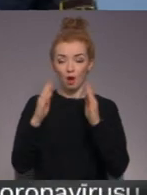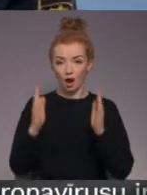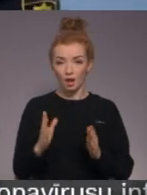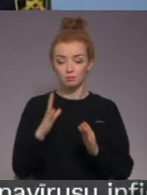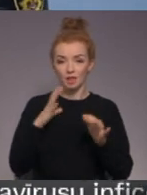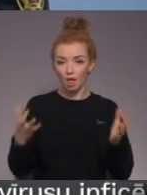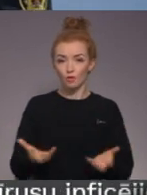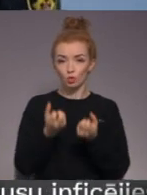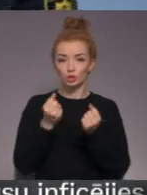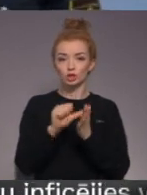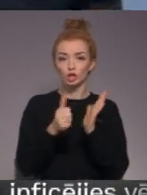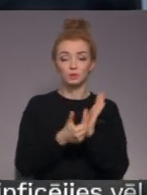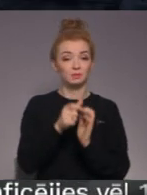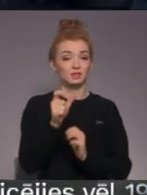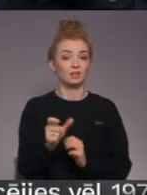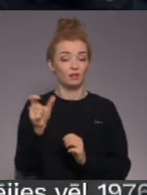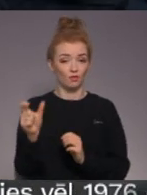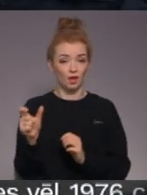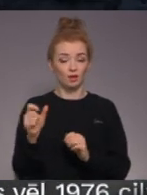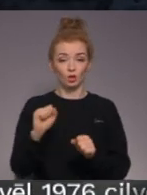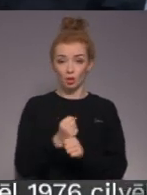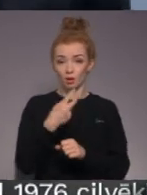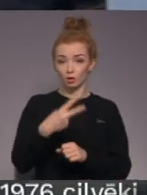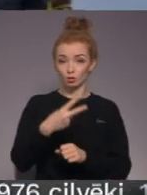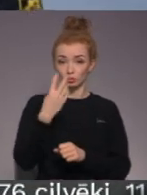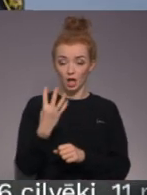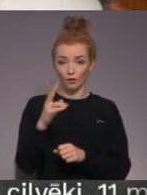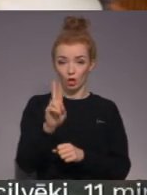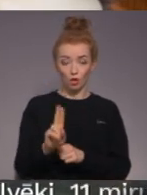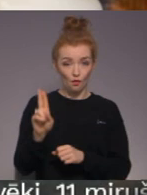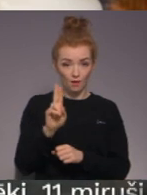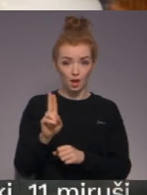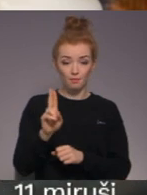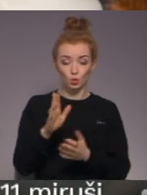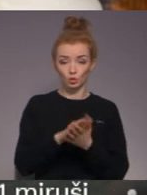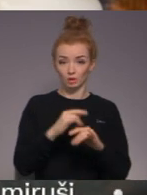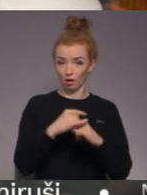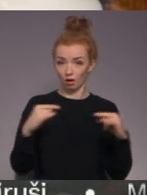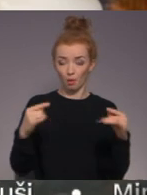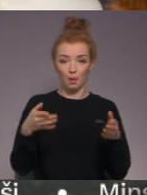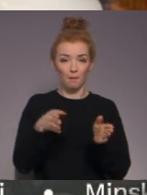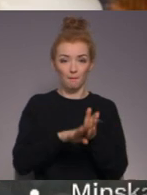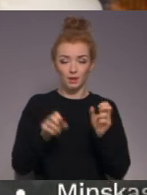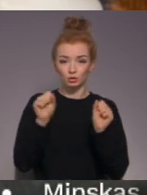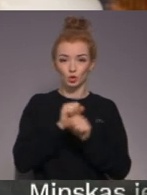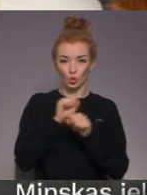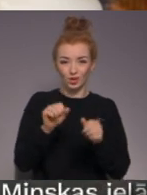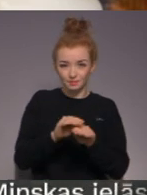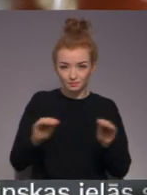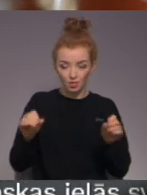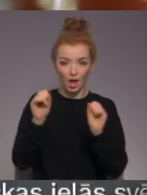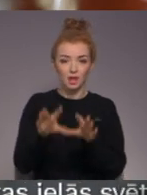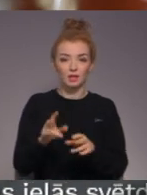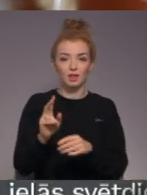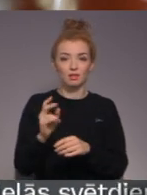bija evakuējušies 16 cilvēki. Savukārt 24. Novembrī uz galda bez drošas pamatnes atstāta tējas